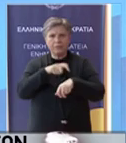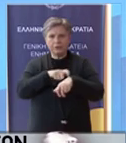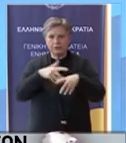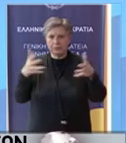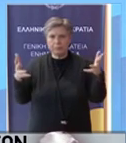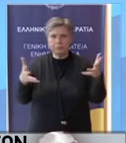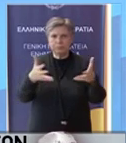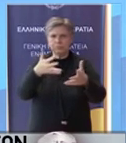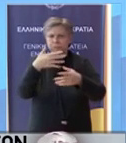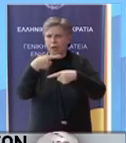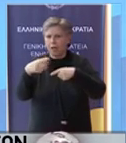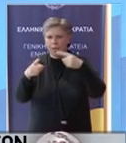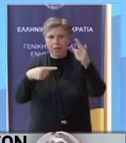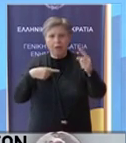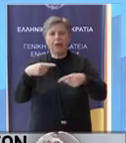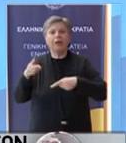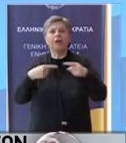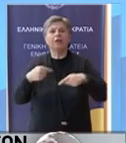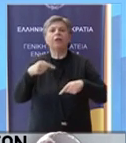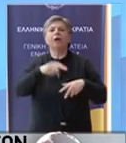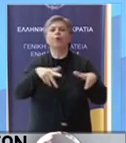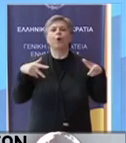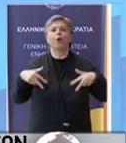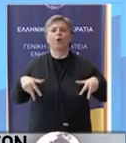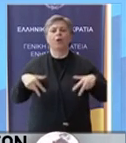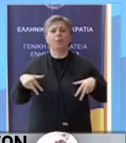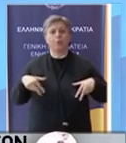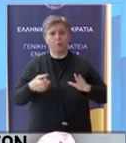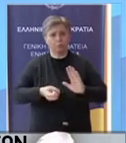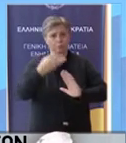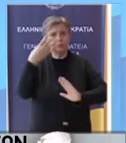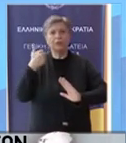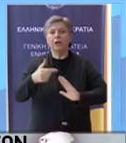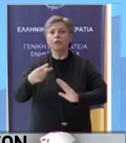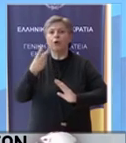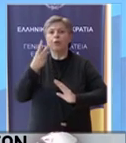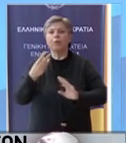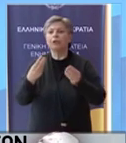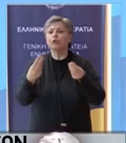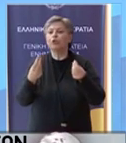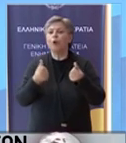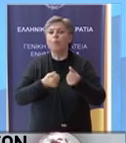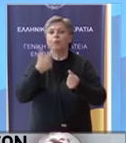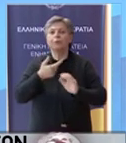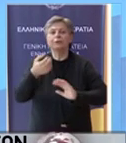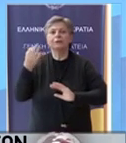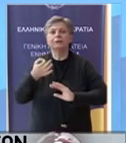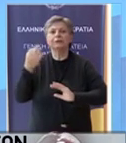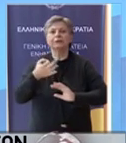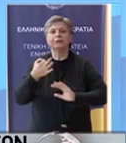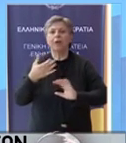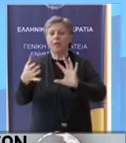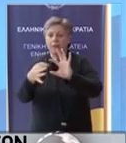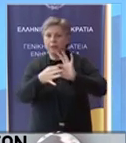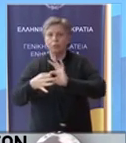Η δημιουργία του συγκεκριμένου λοιπόν Υπουργείου είναι απαραίτητη για τον εξορθολογισμό των δαπανών και για την διασύνδεση μεταξύ των